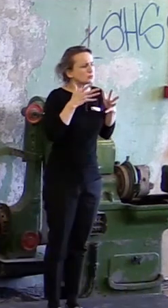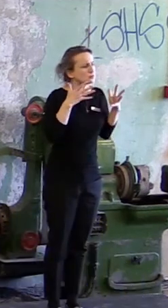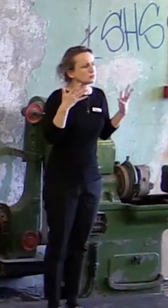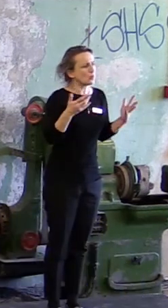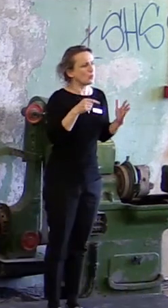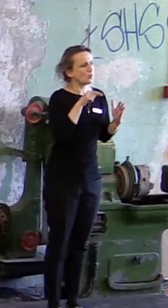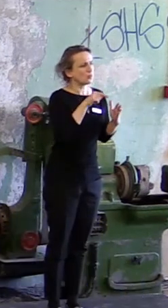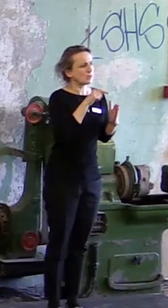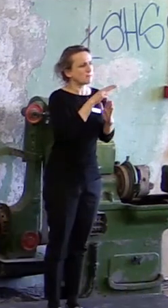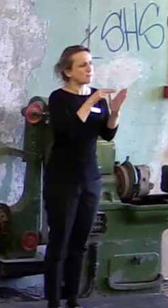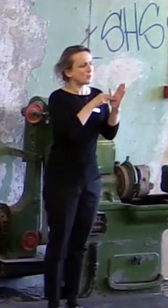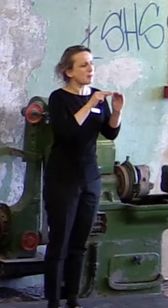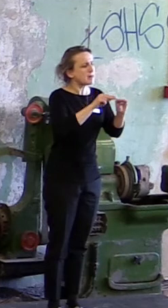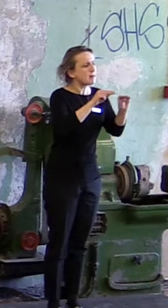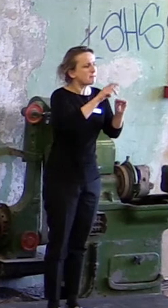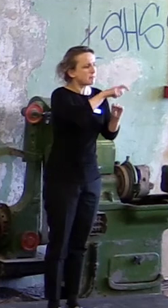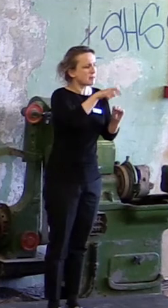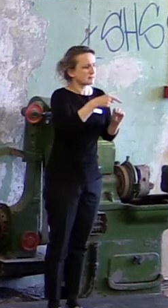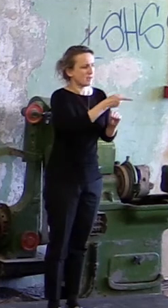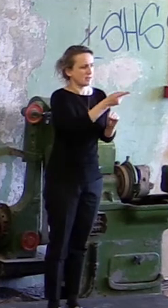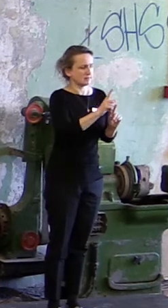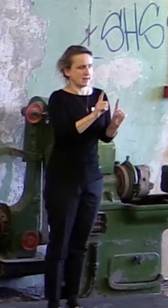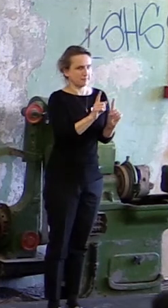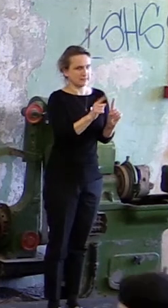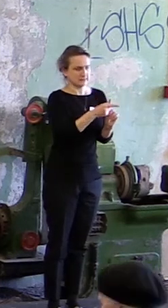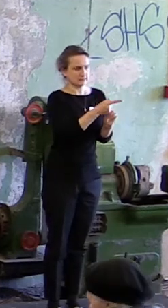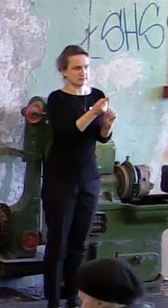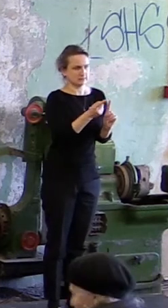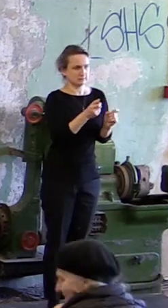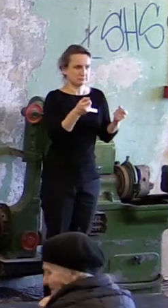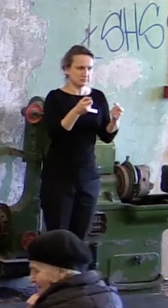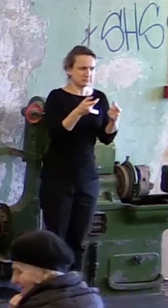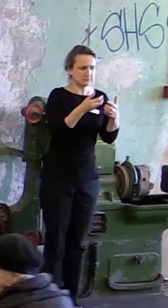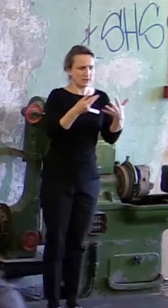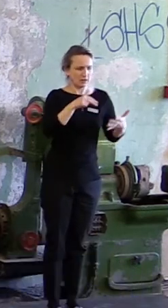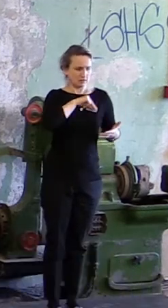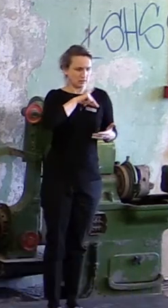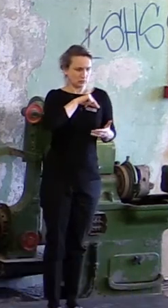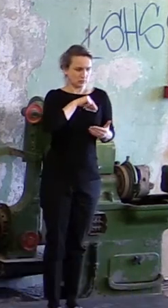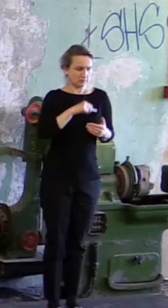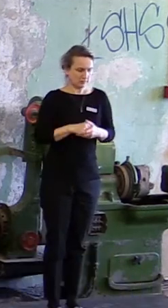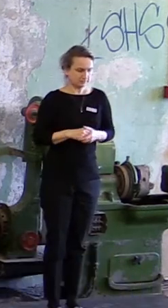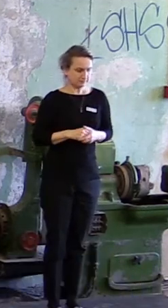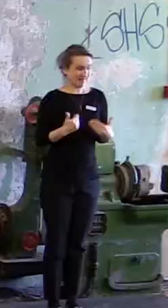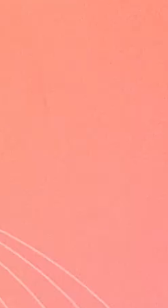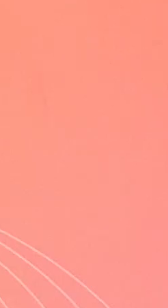õpetajatele digiõppimisvahendite tutvustamisel? Suurim väljakutse õpetajatele on ilmselt täna